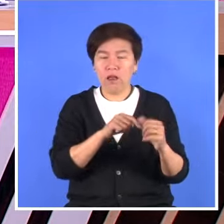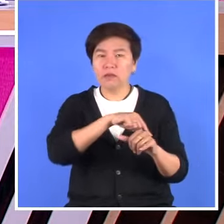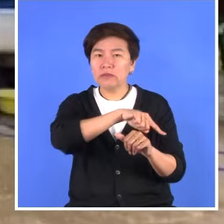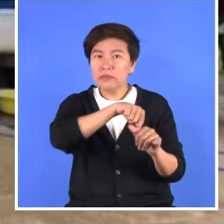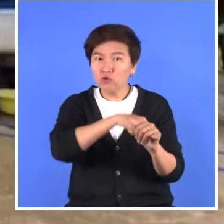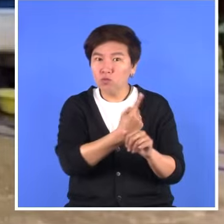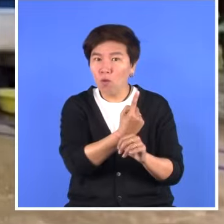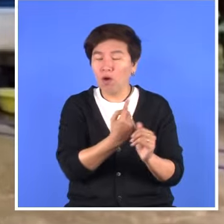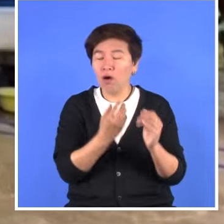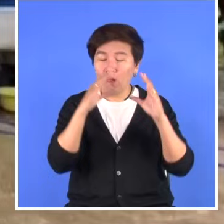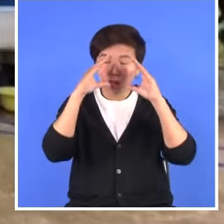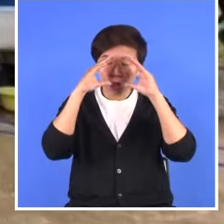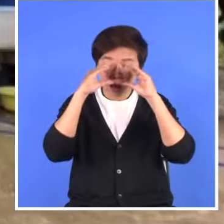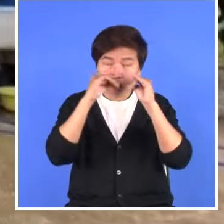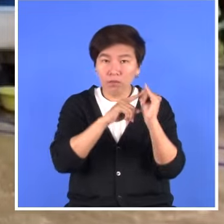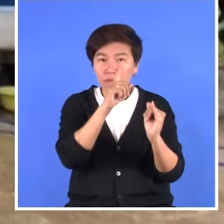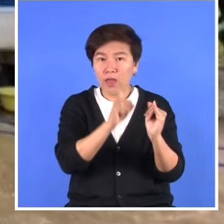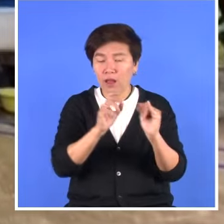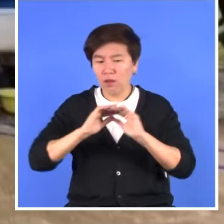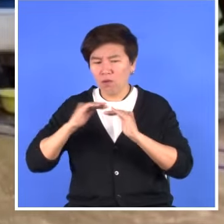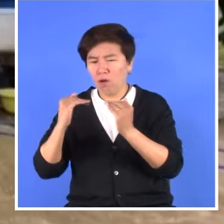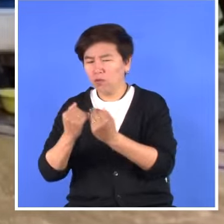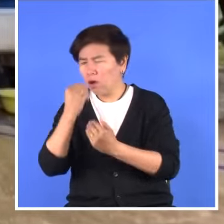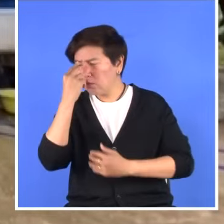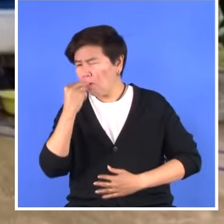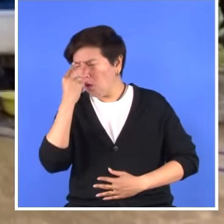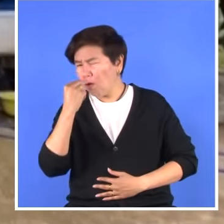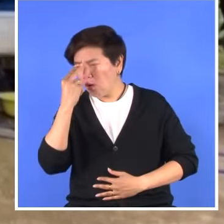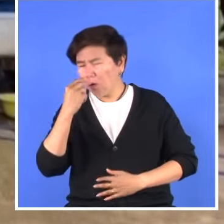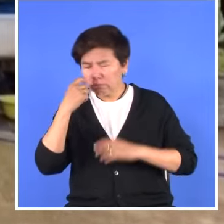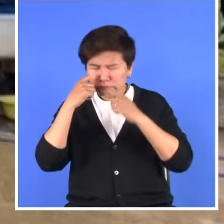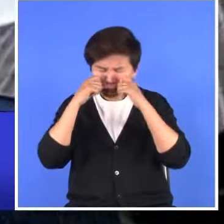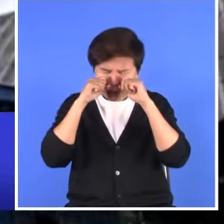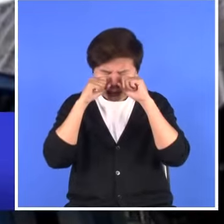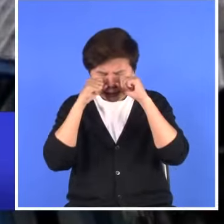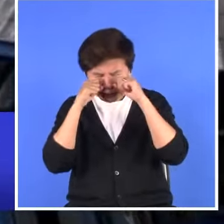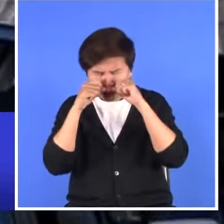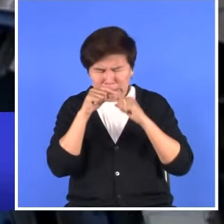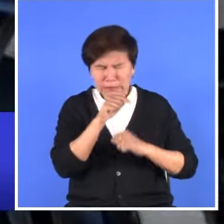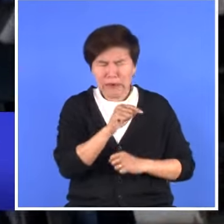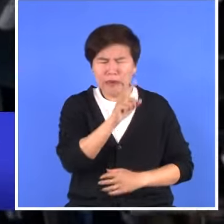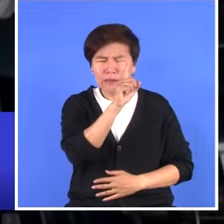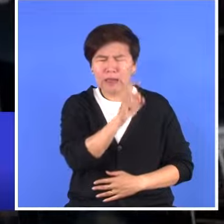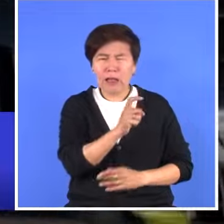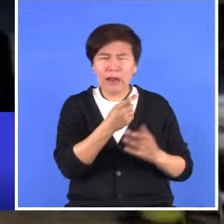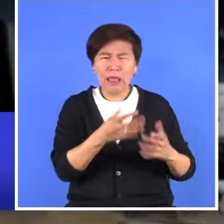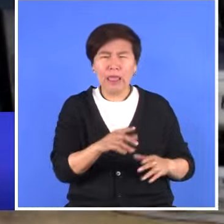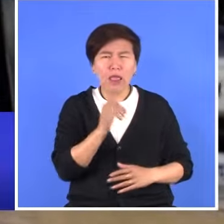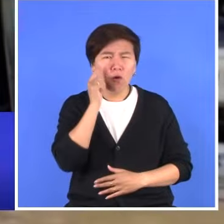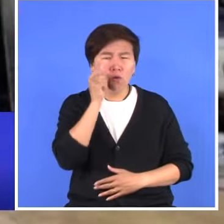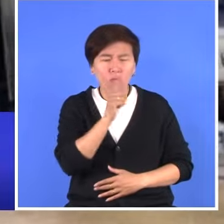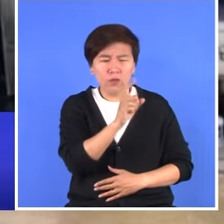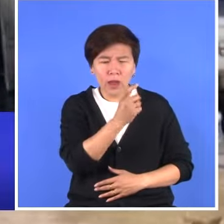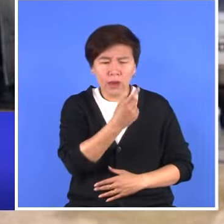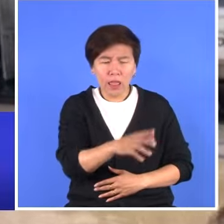ชมญาตินี่โอ้โหร้องห่มร้องไห้ทำใจกันไปแล้วนะคะว่าเฮ้อสงสัยคงจะไปแล้วล่ะลงสังหรณ์